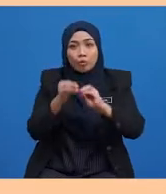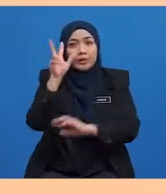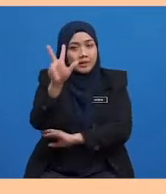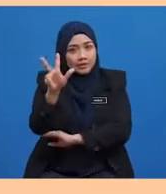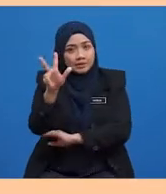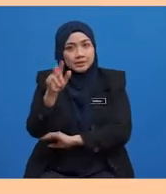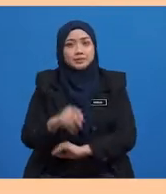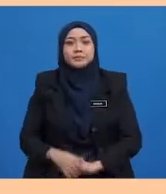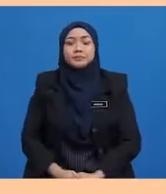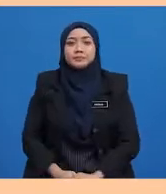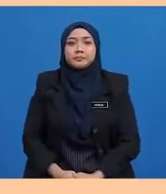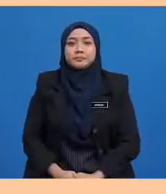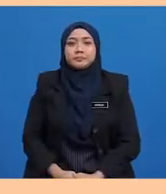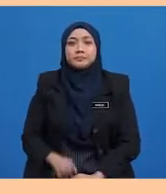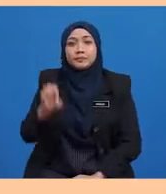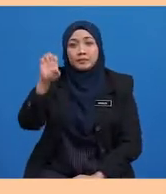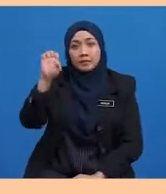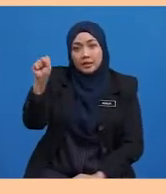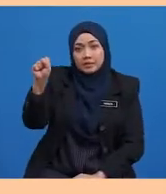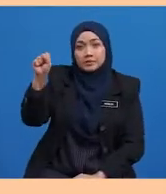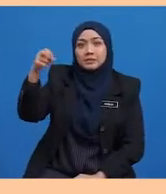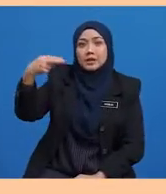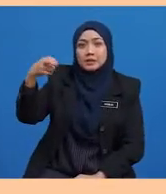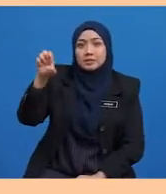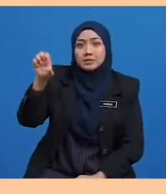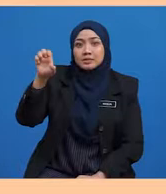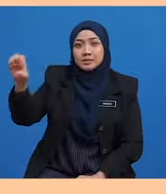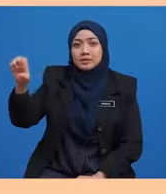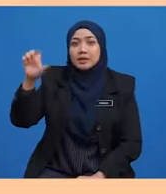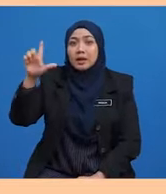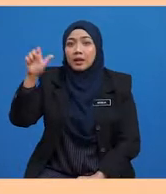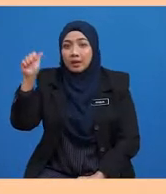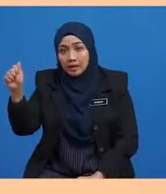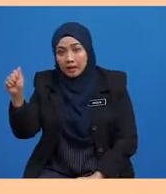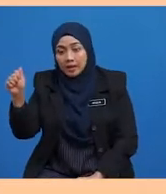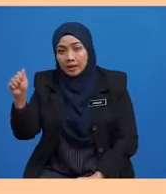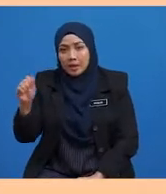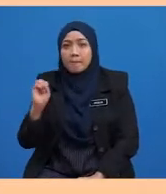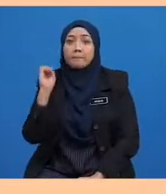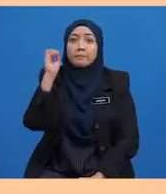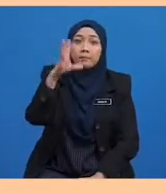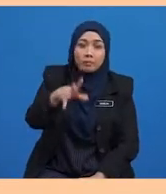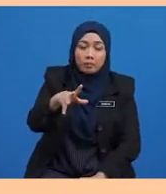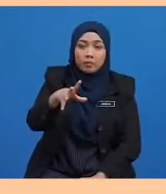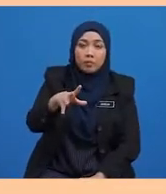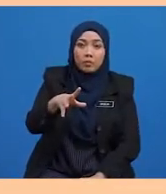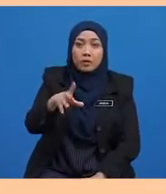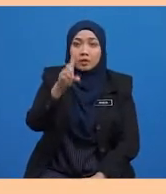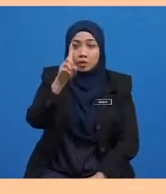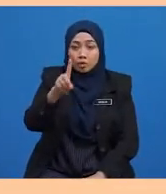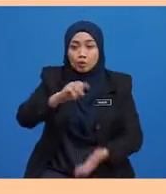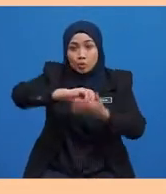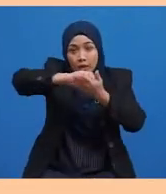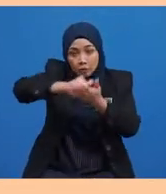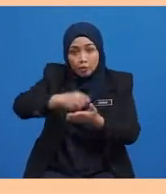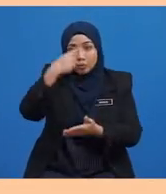Sheila melambung sebiji dadu untuk mendapatkan nombor ganjil. Apakah